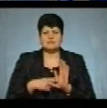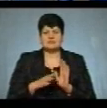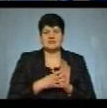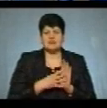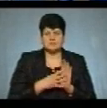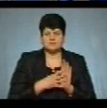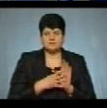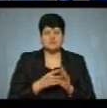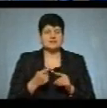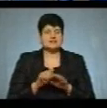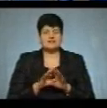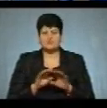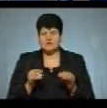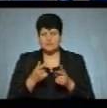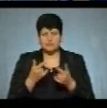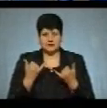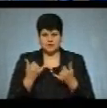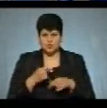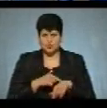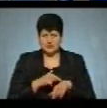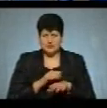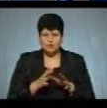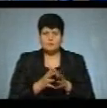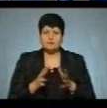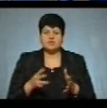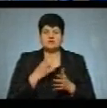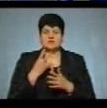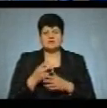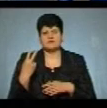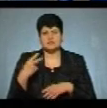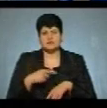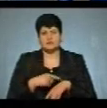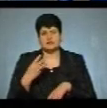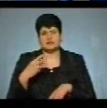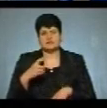Це вся інформація на цю годину. Більше дивіться о 20:30.